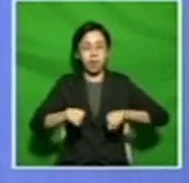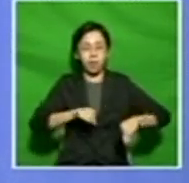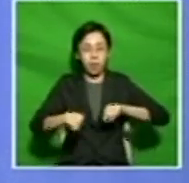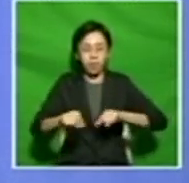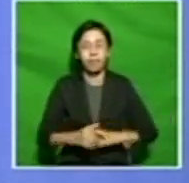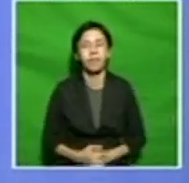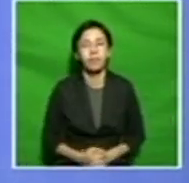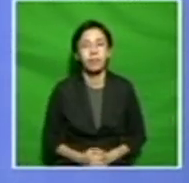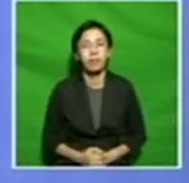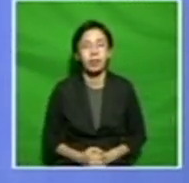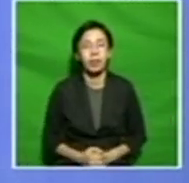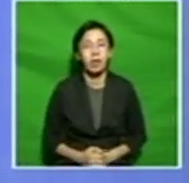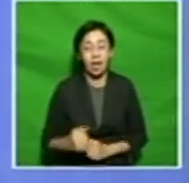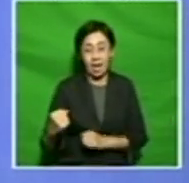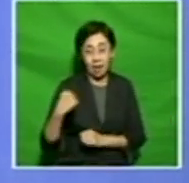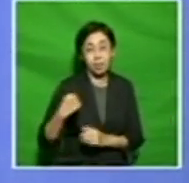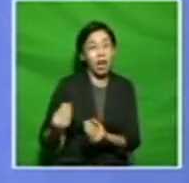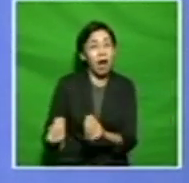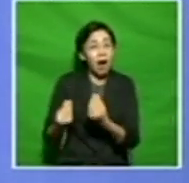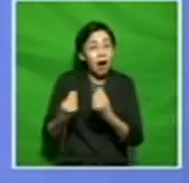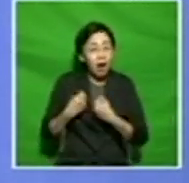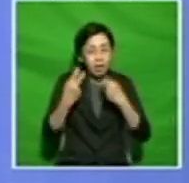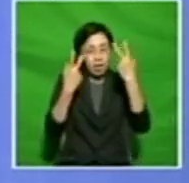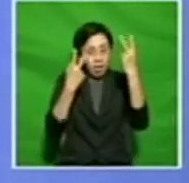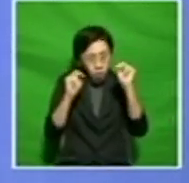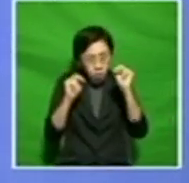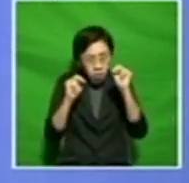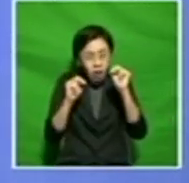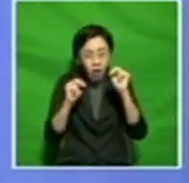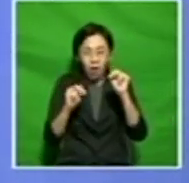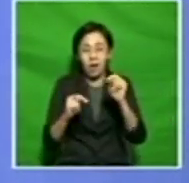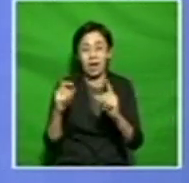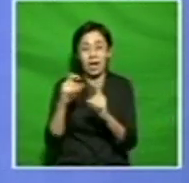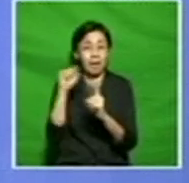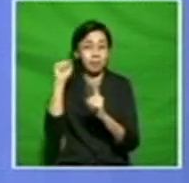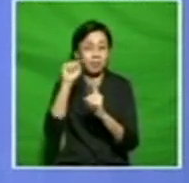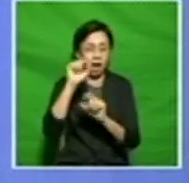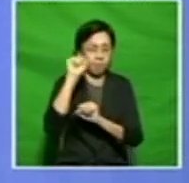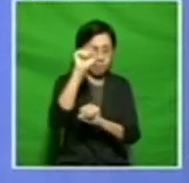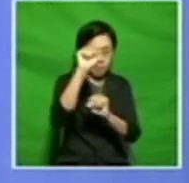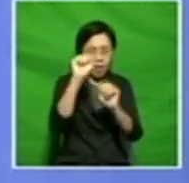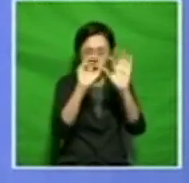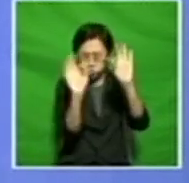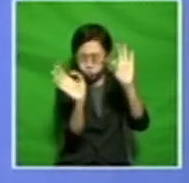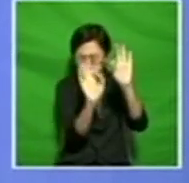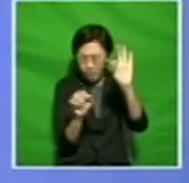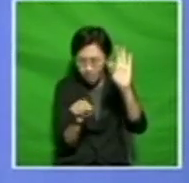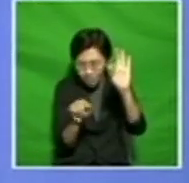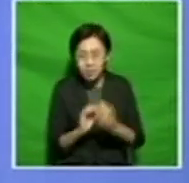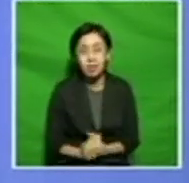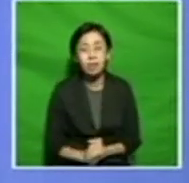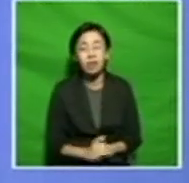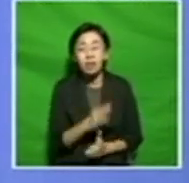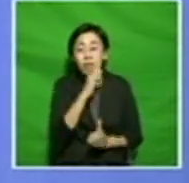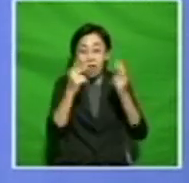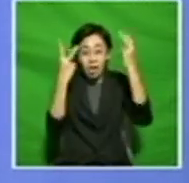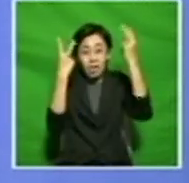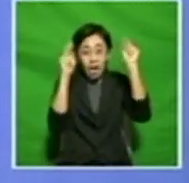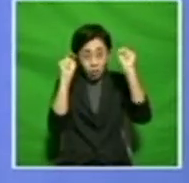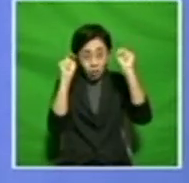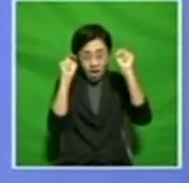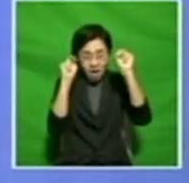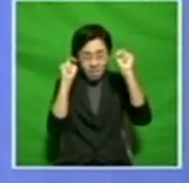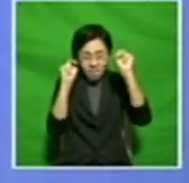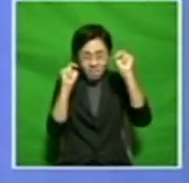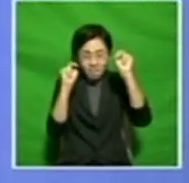าจนี้ก็ได้มีข้อความเขียนไว้ท้ายคำสั่งด้วยว่าในระหว่างที่นายกรัฐมนตรียังไม่ได้เข้าไปสวมอ